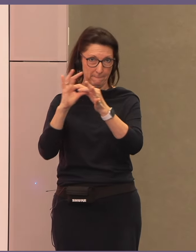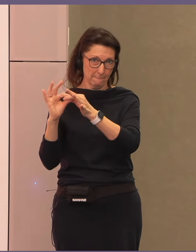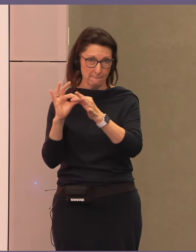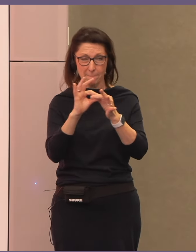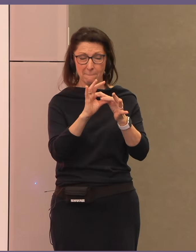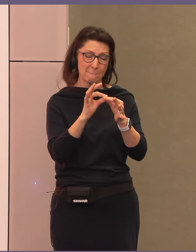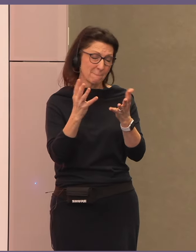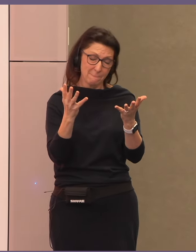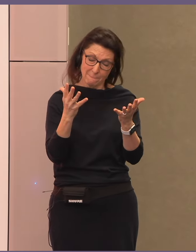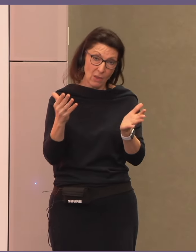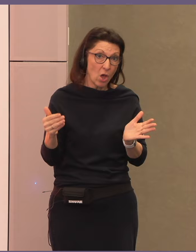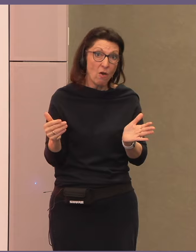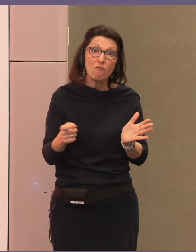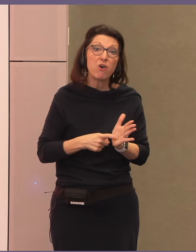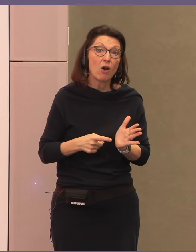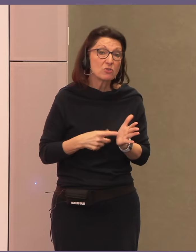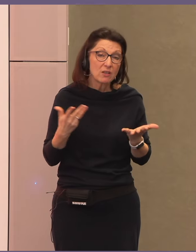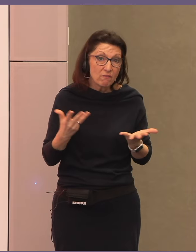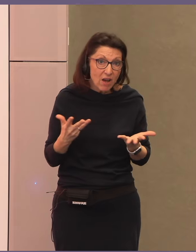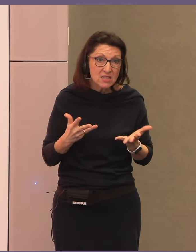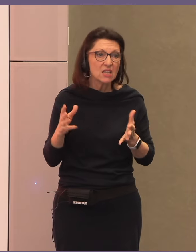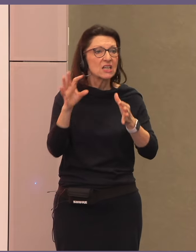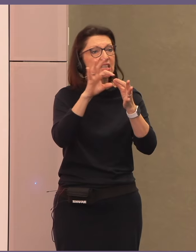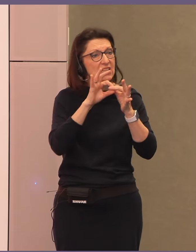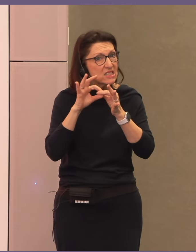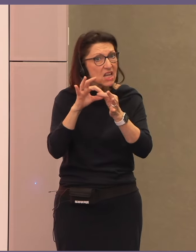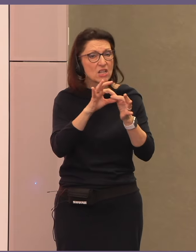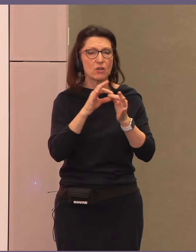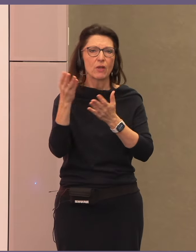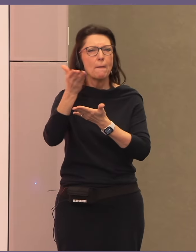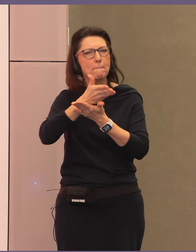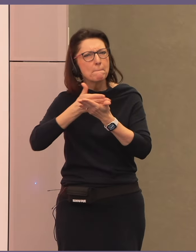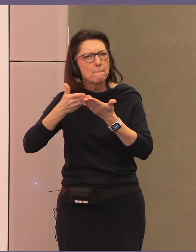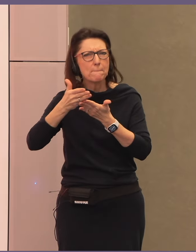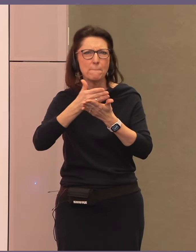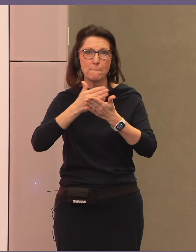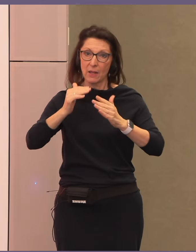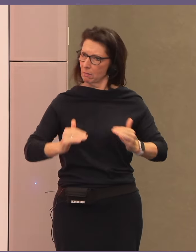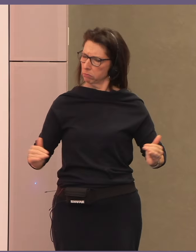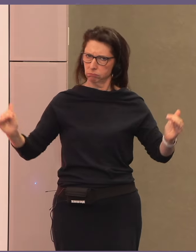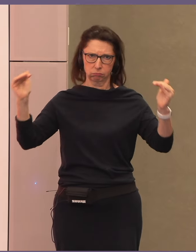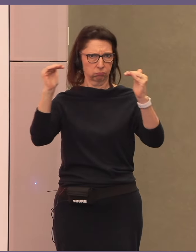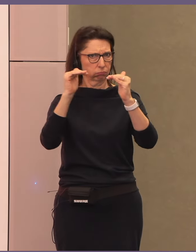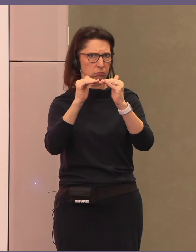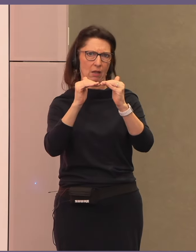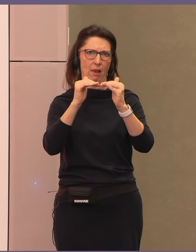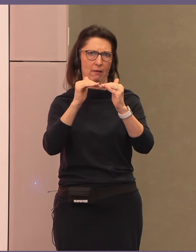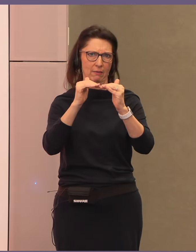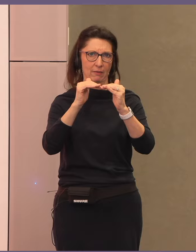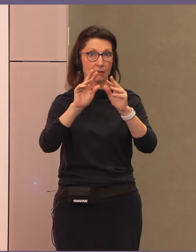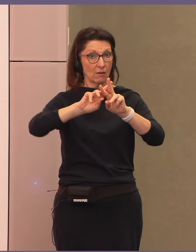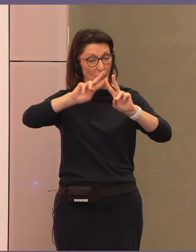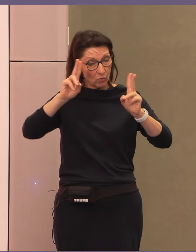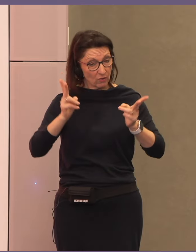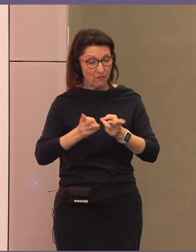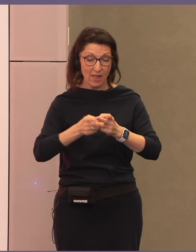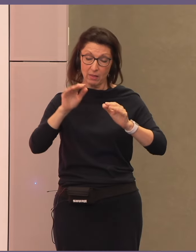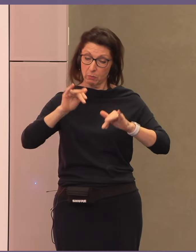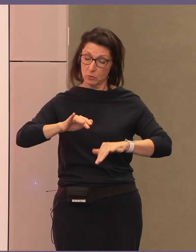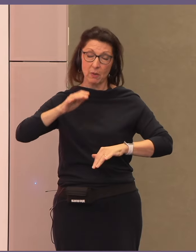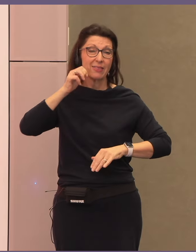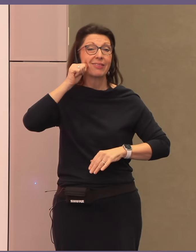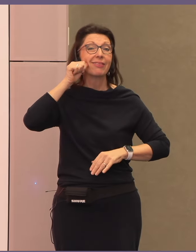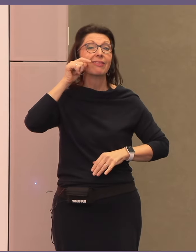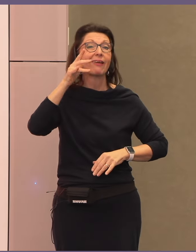zur Bildung, mit gleichem Zugang zur gesellschaftlichen Teilhabe, der eben weltweit täglich neu verhandelt werden muss.